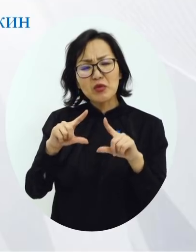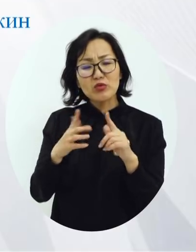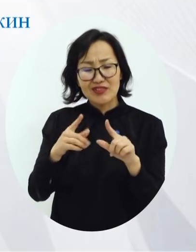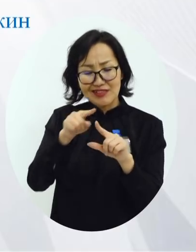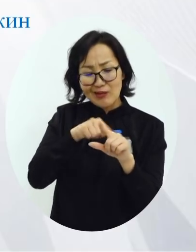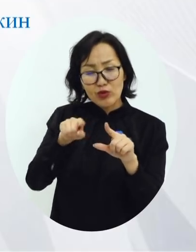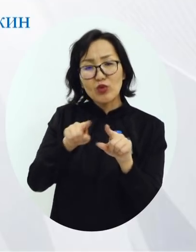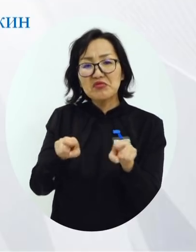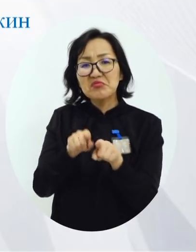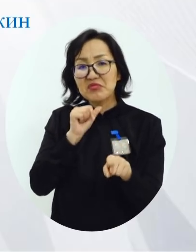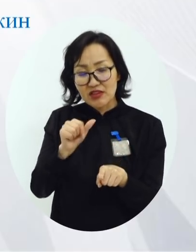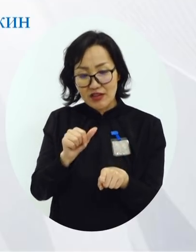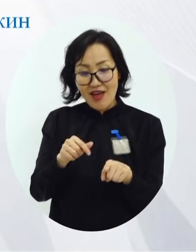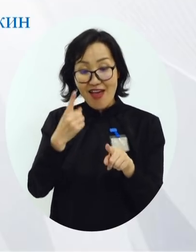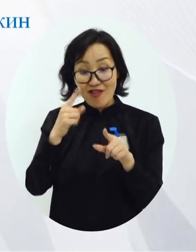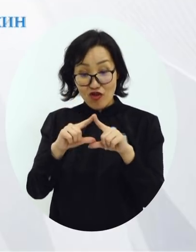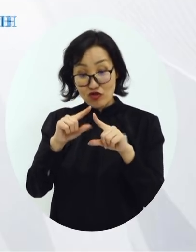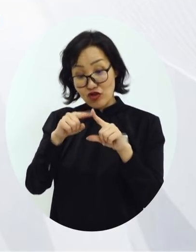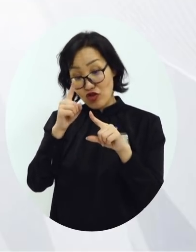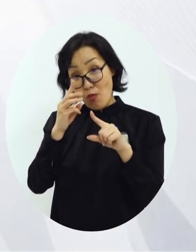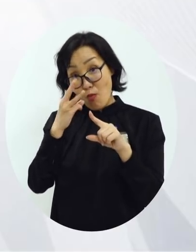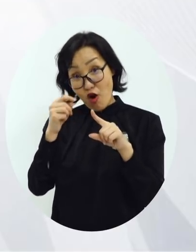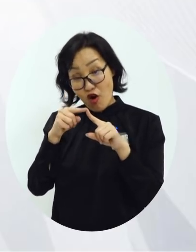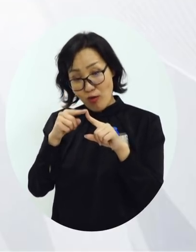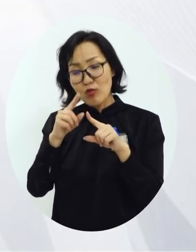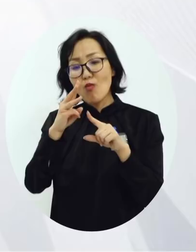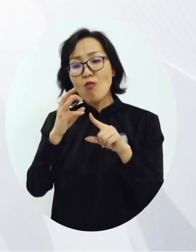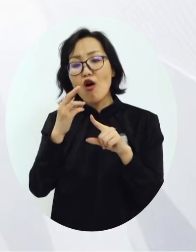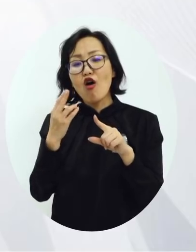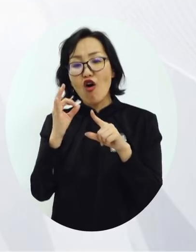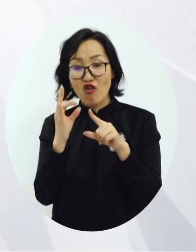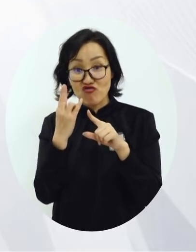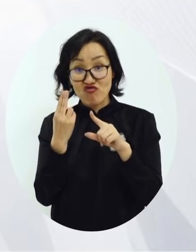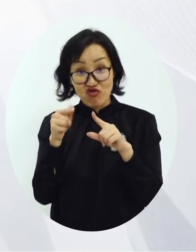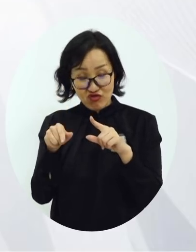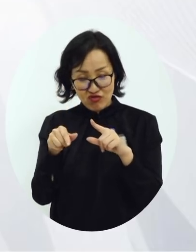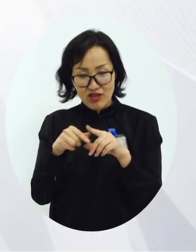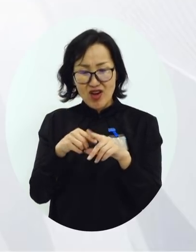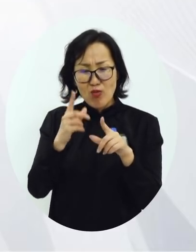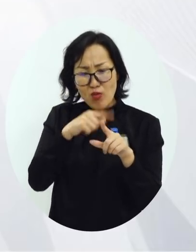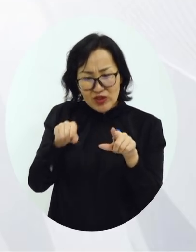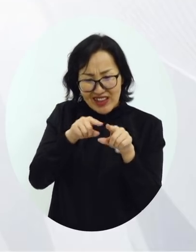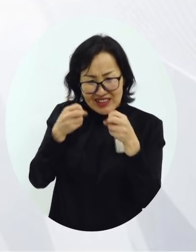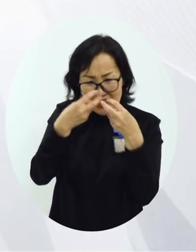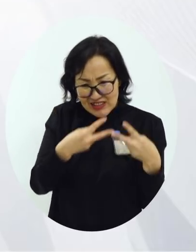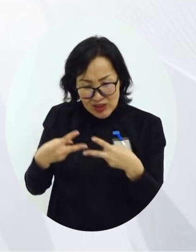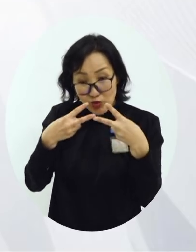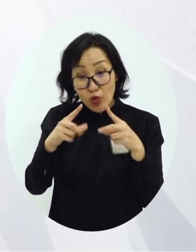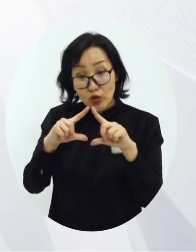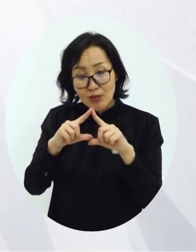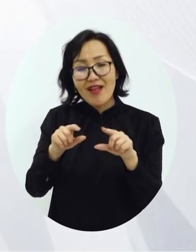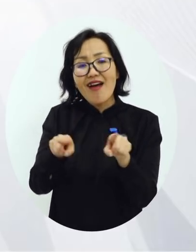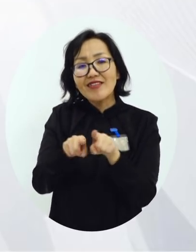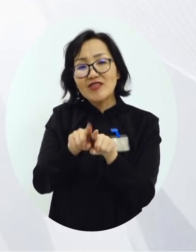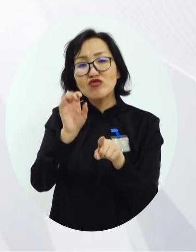гурвалжин. Аль нэг өнцгөн мохоо бол мохоо өнцөгт гурвалжин. Бүх тал нь тэнцүү гурвалжин, адил талт гурвалжин